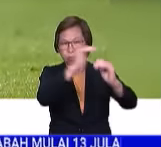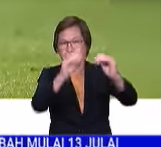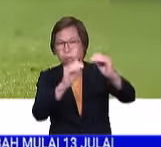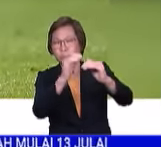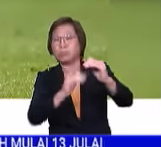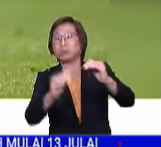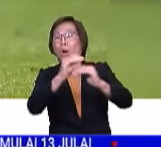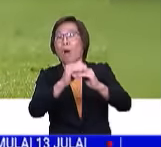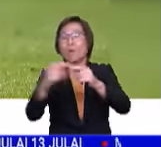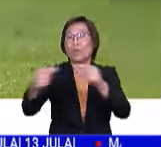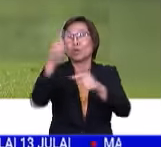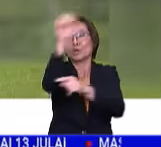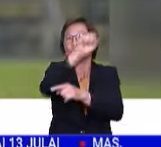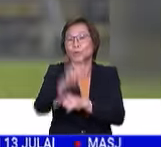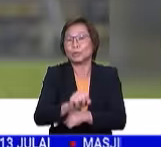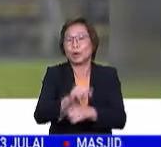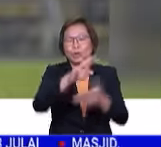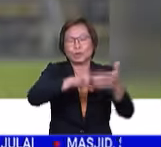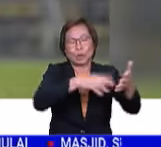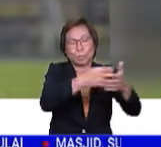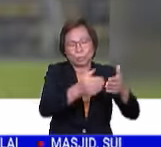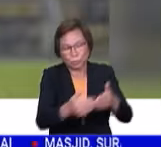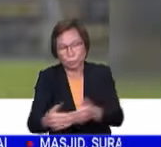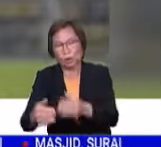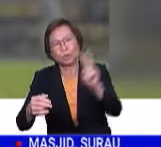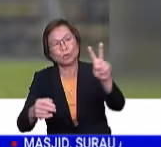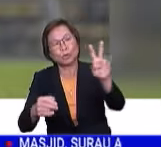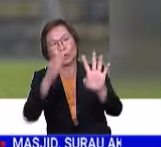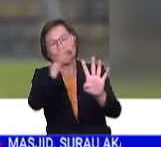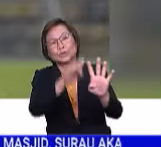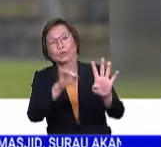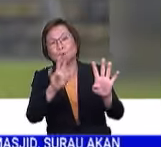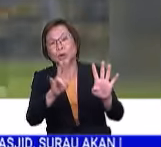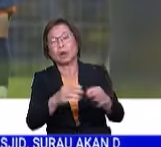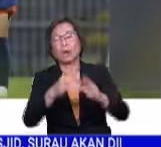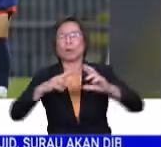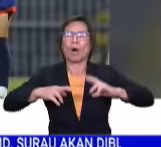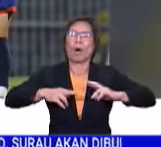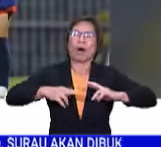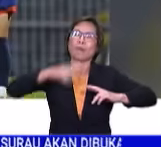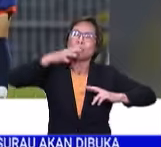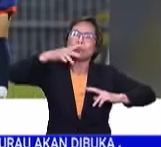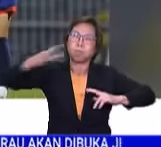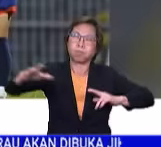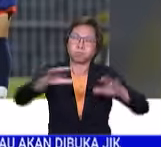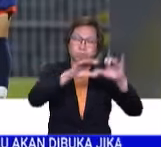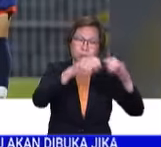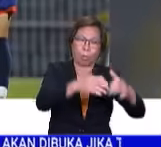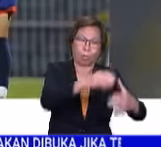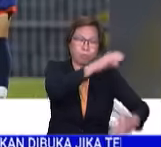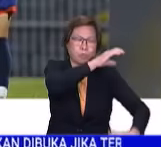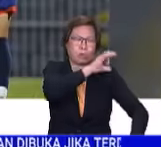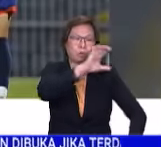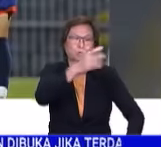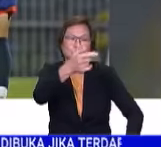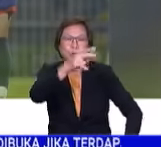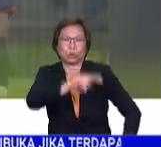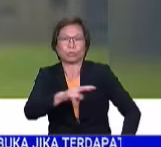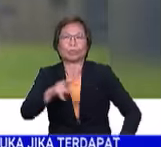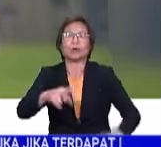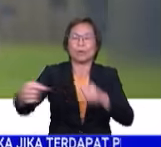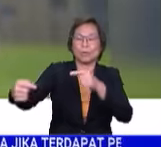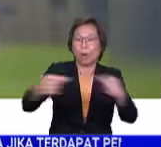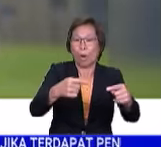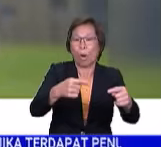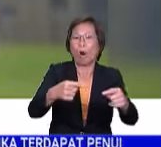jadual pusingan kedua bersambung semula pada 24 Julai ini. Selepas berehat panjang, skuad kendalian Chong Yi Fat itu turun dalam aksi